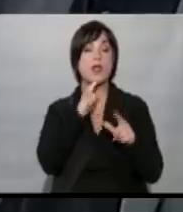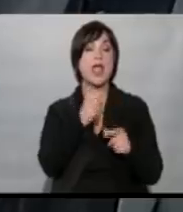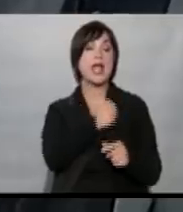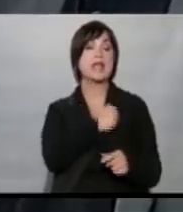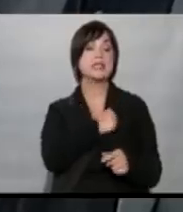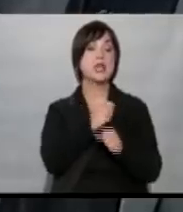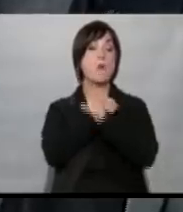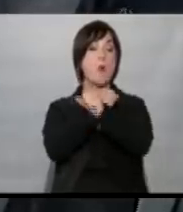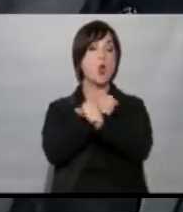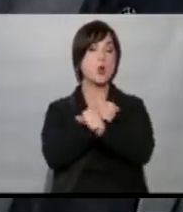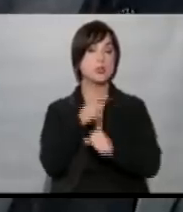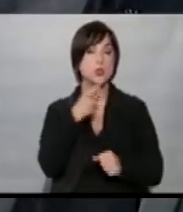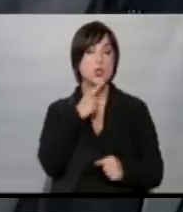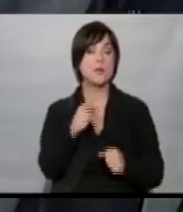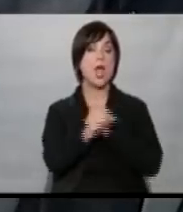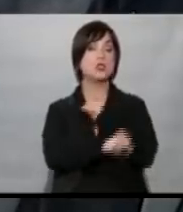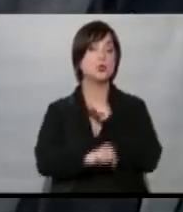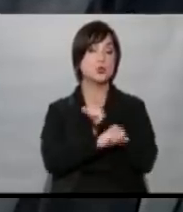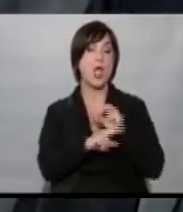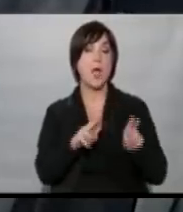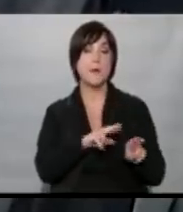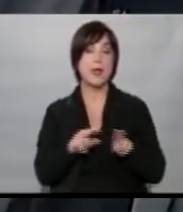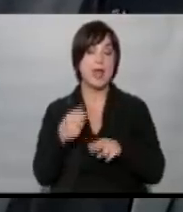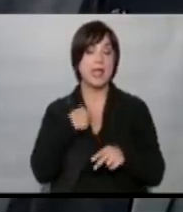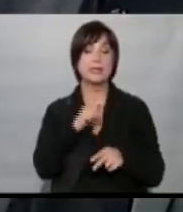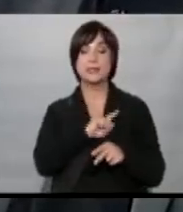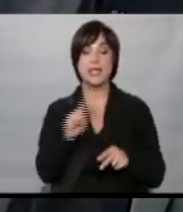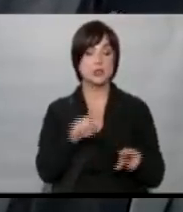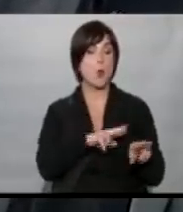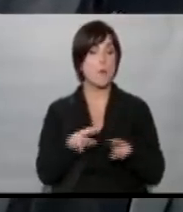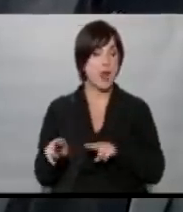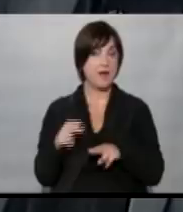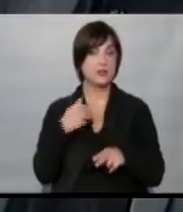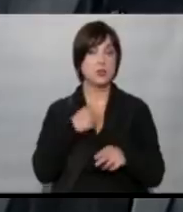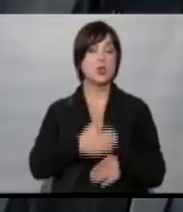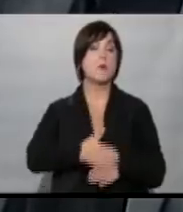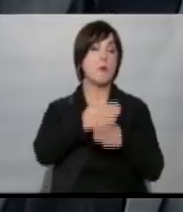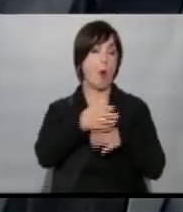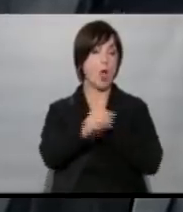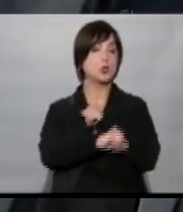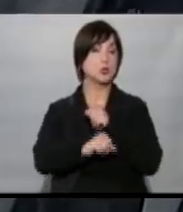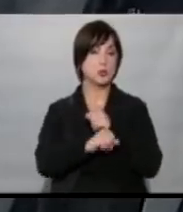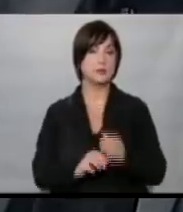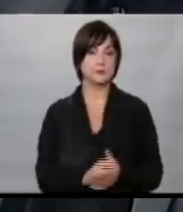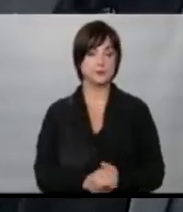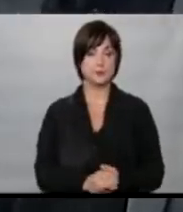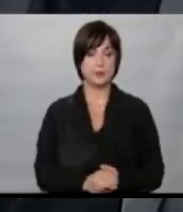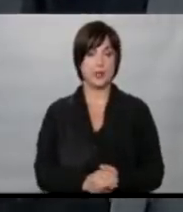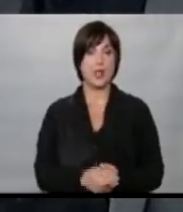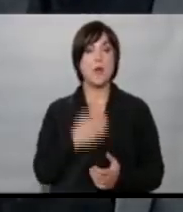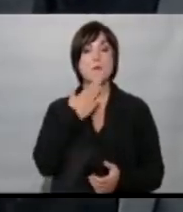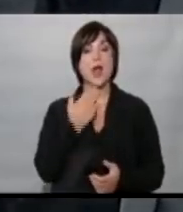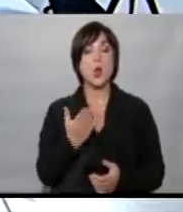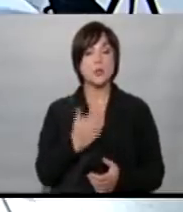гарантиран. Немојте. Има тука студенти од право. Ја не сум правник, меѓутоа, ќе ми помогнат правни. Добро, благодарам, благодарам за